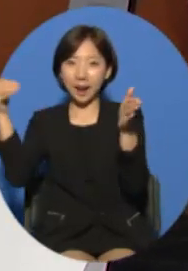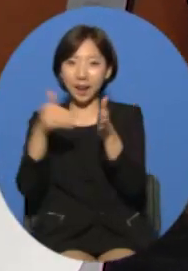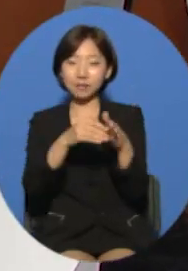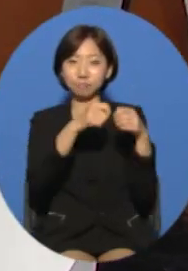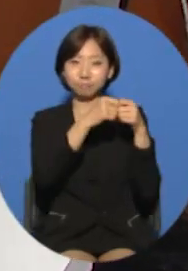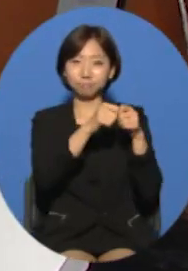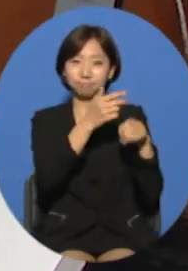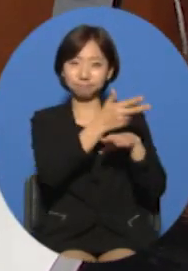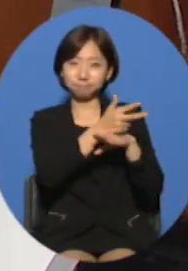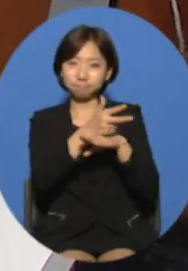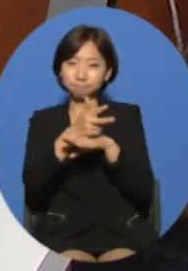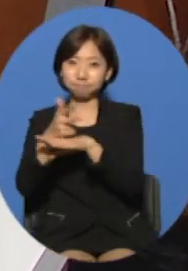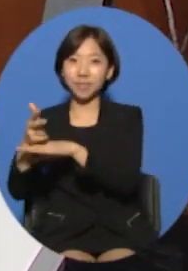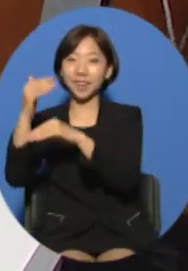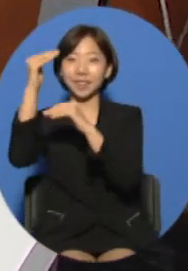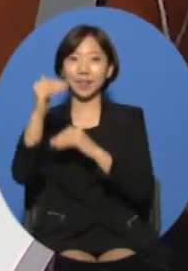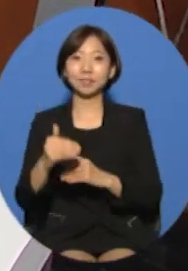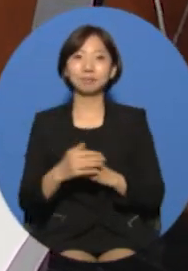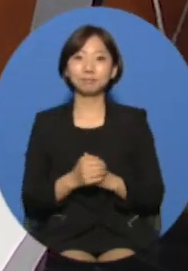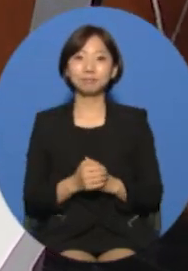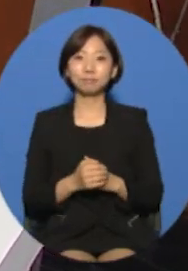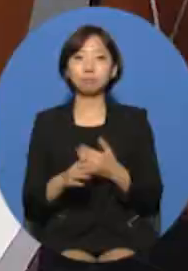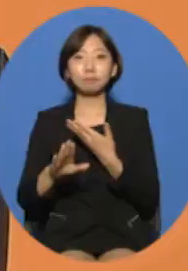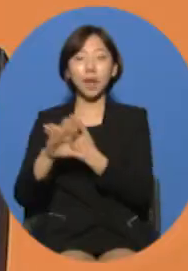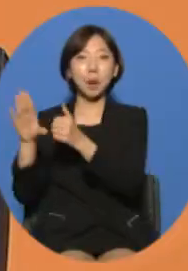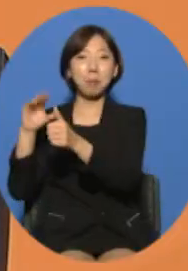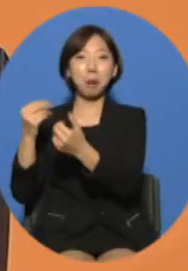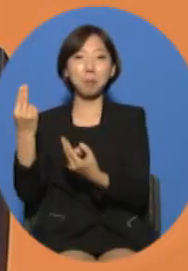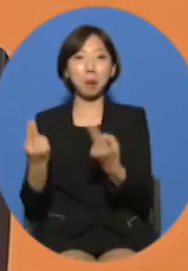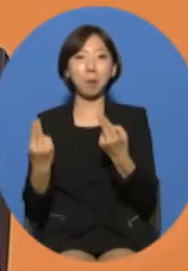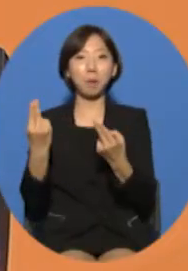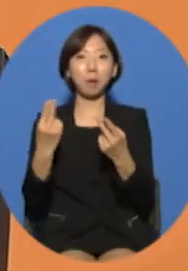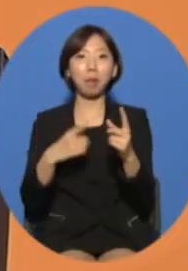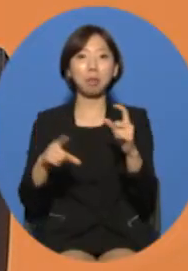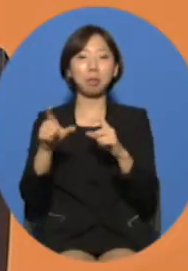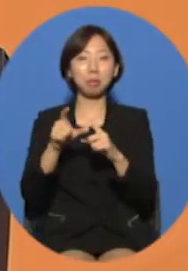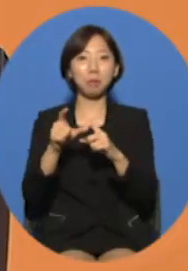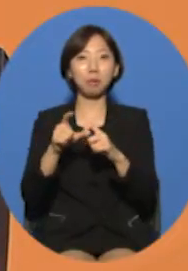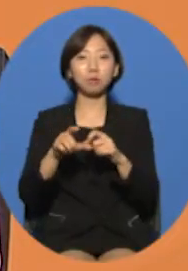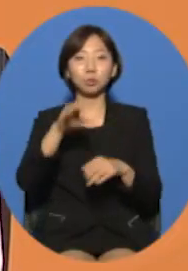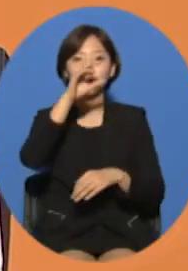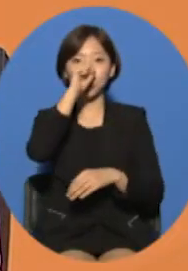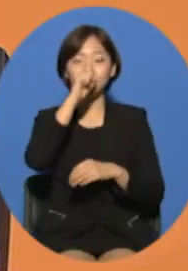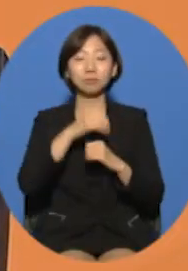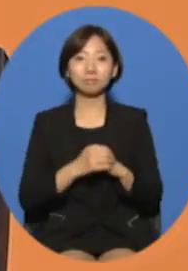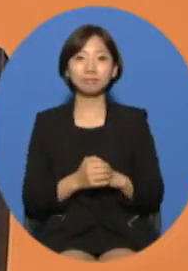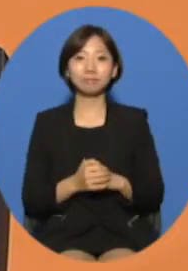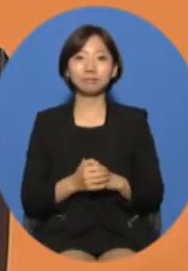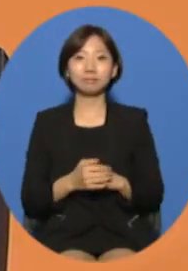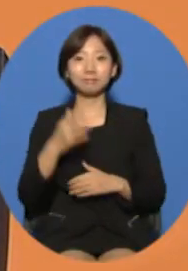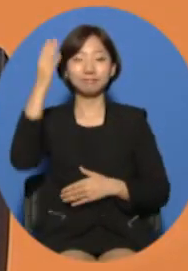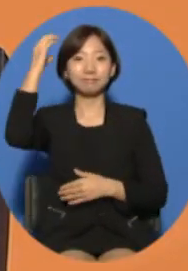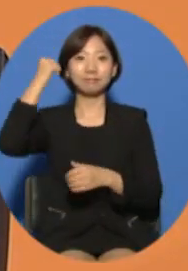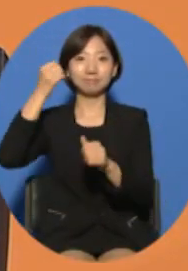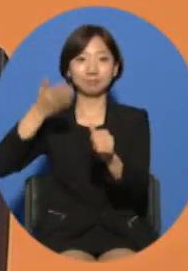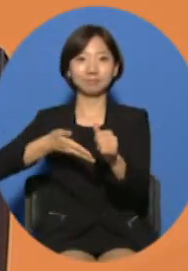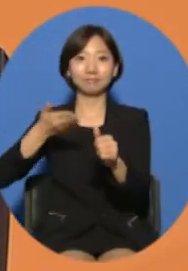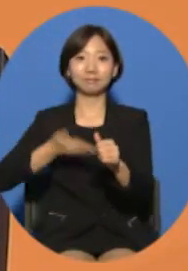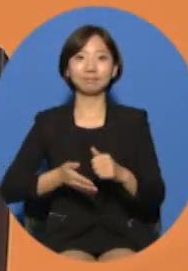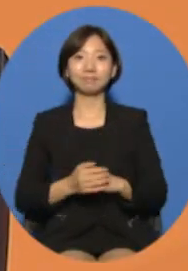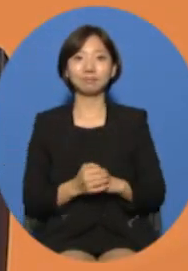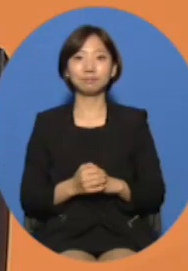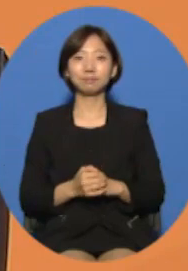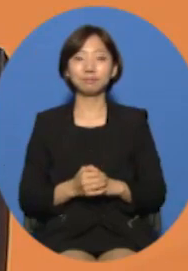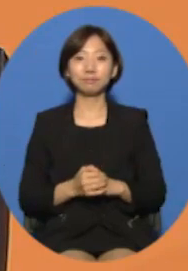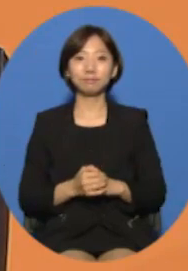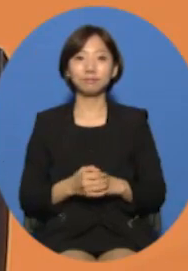자세하게 보여드린다는 점입니다. 그렇습니다. 타 선거방송과 분명히 차별화가 된다는 거 네. 여러분 기억하시면 좋겠습니다. 자,